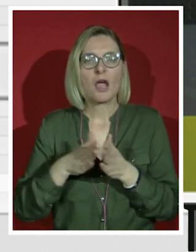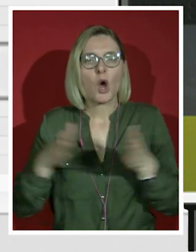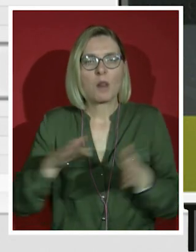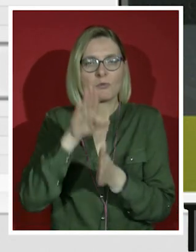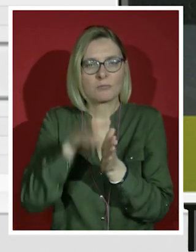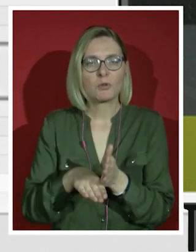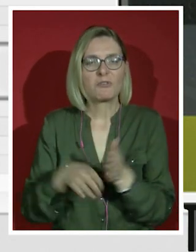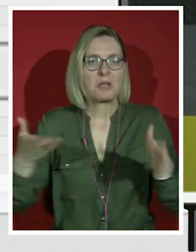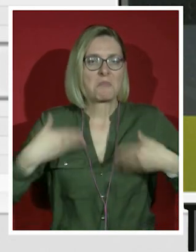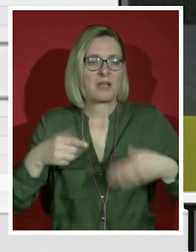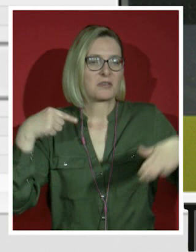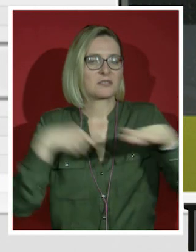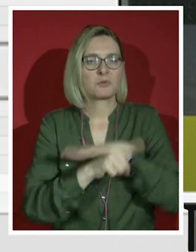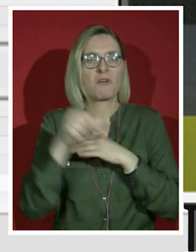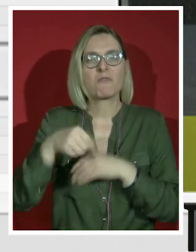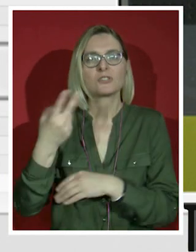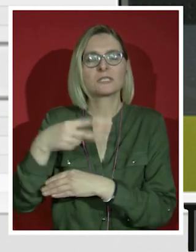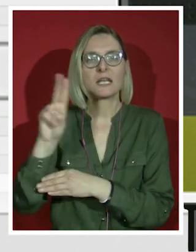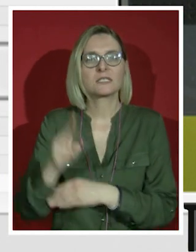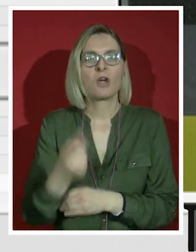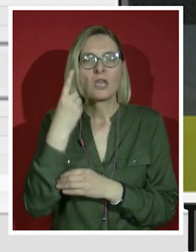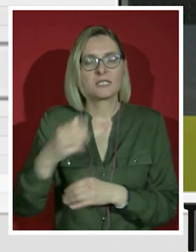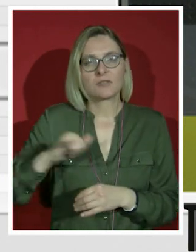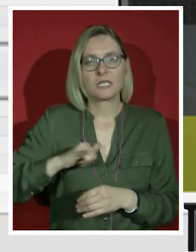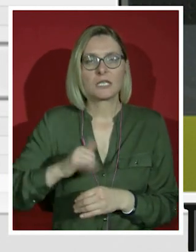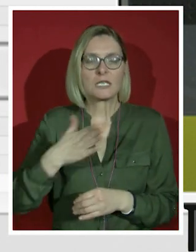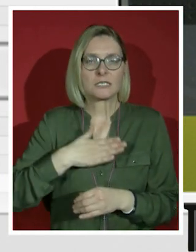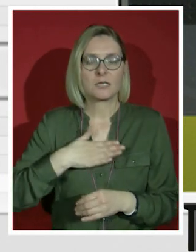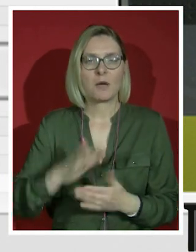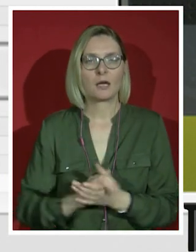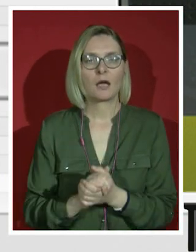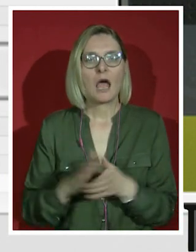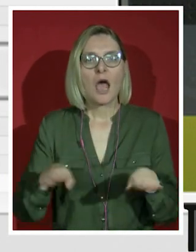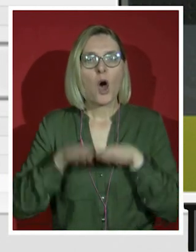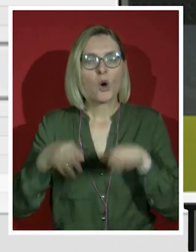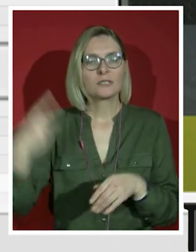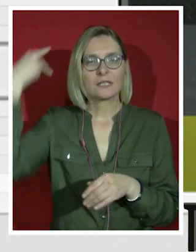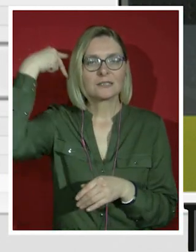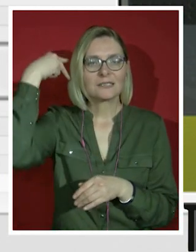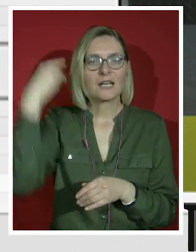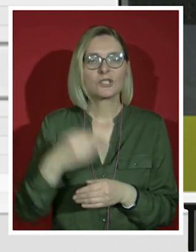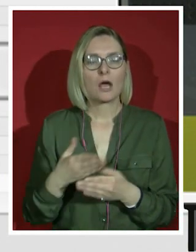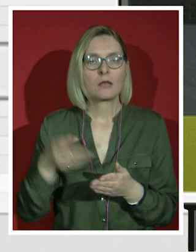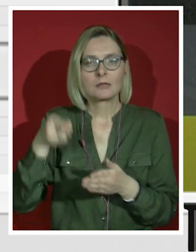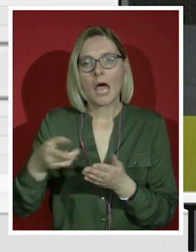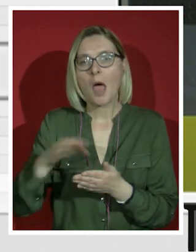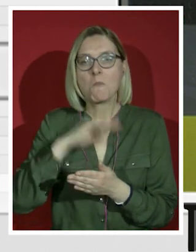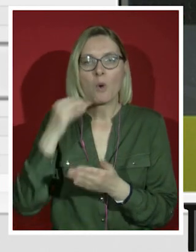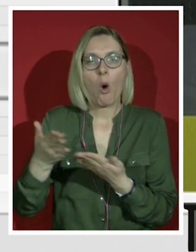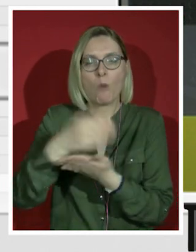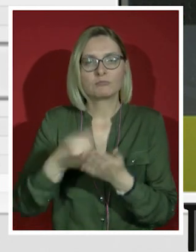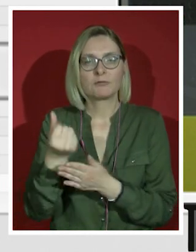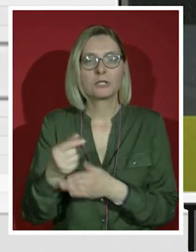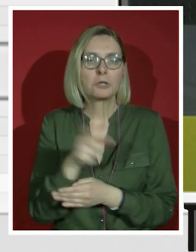младите бегаат од земја. Единствено интерес има да речеме за Охридската цреша, таа е како профитабилна